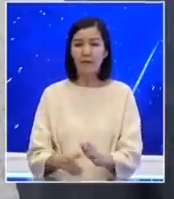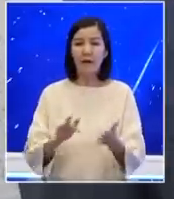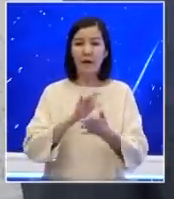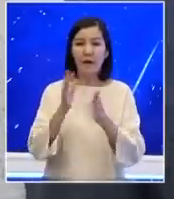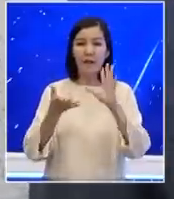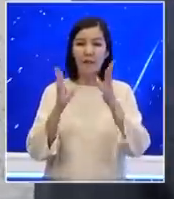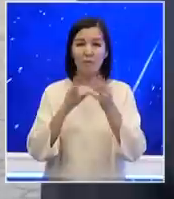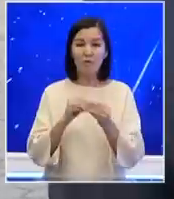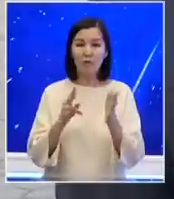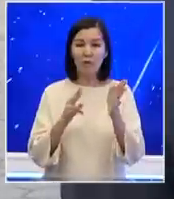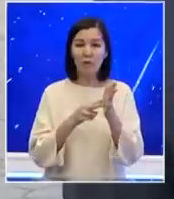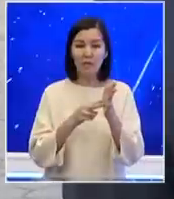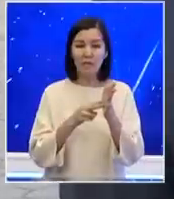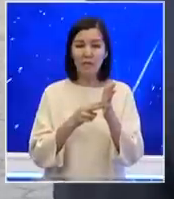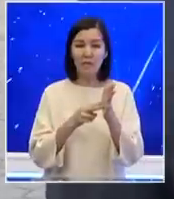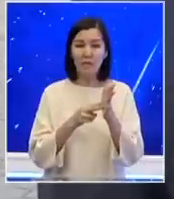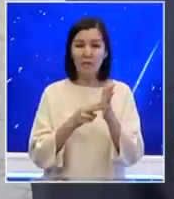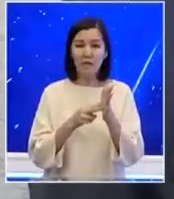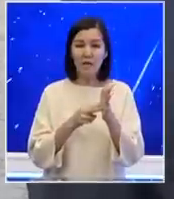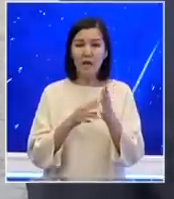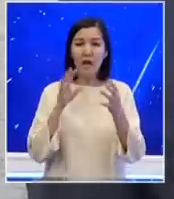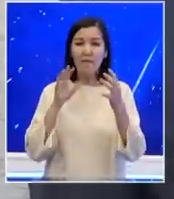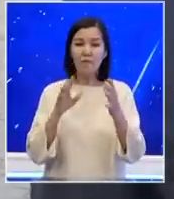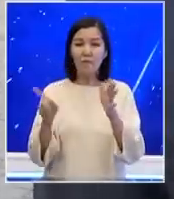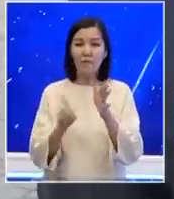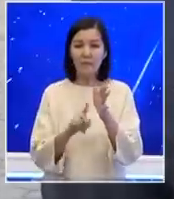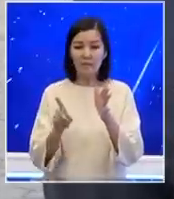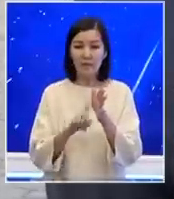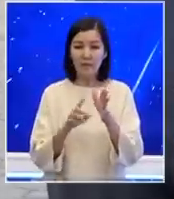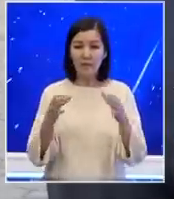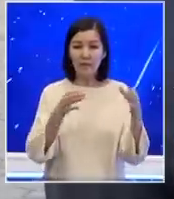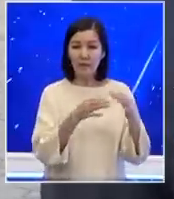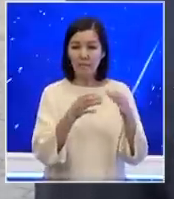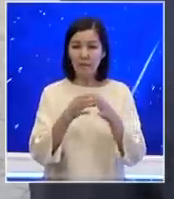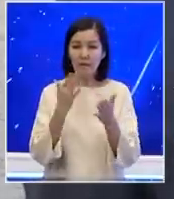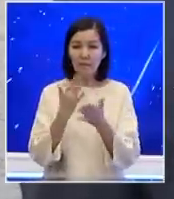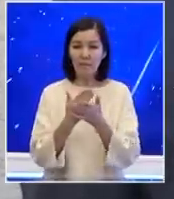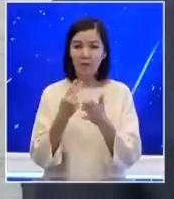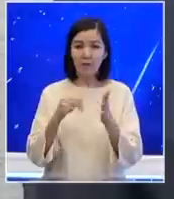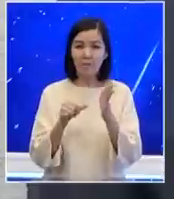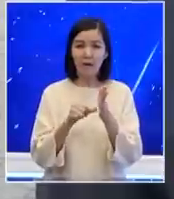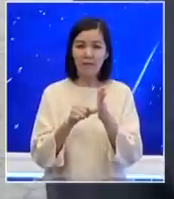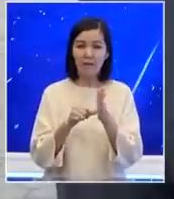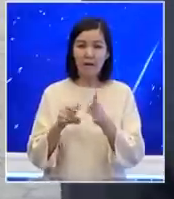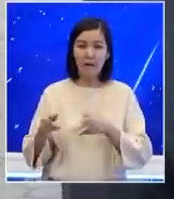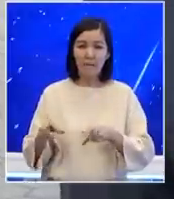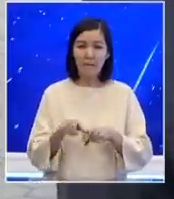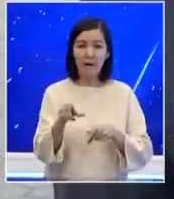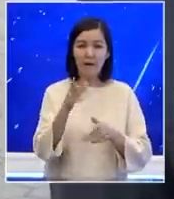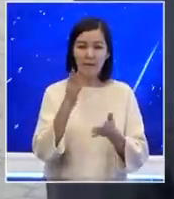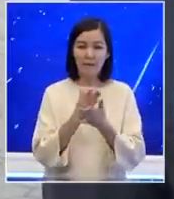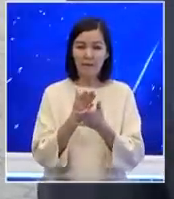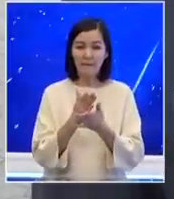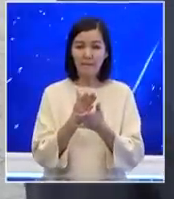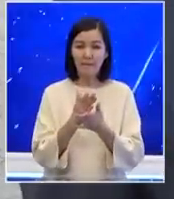бізде мердігер ұйым осы жолаушылар тасумен айналысады. Қалада 26 бағытта. Қазіргі таңда